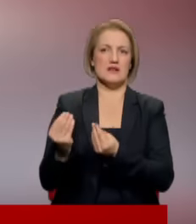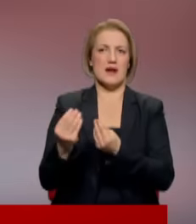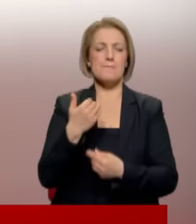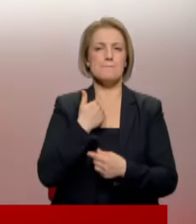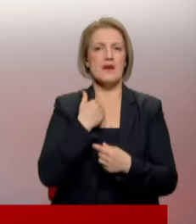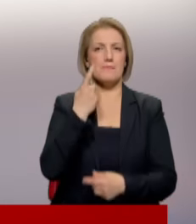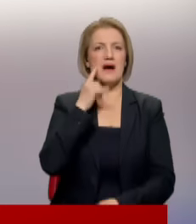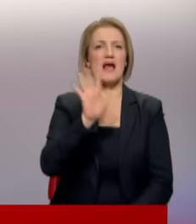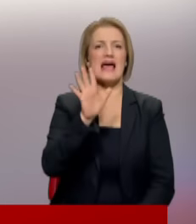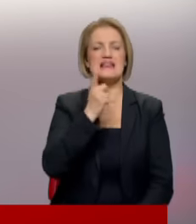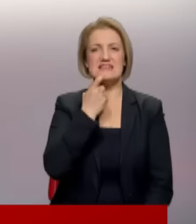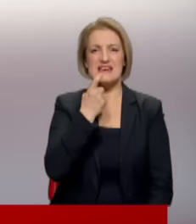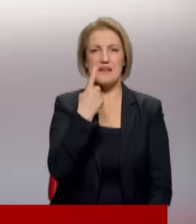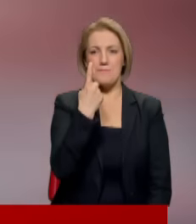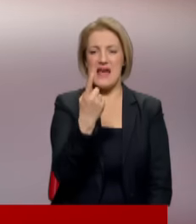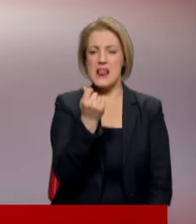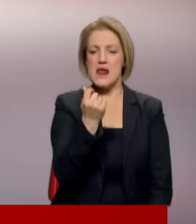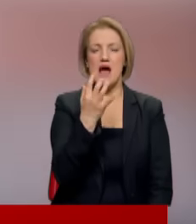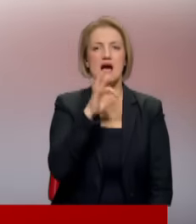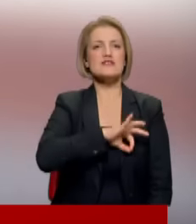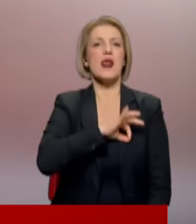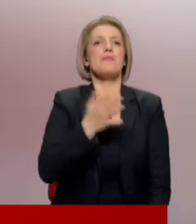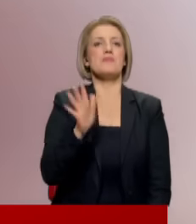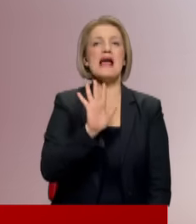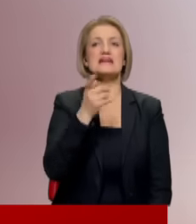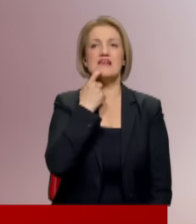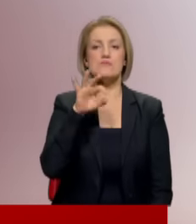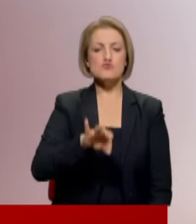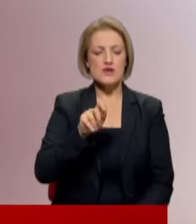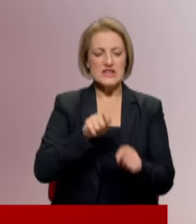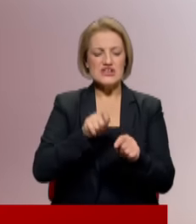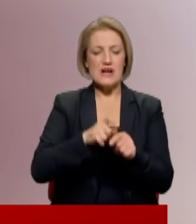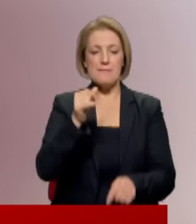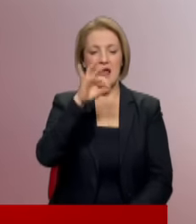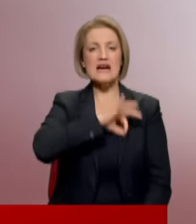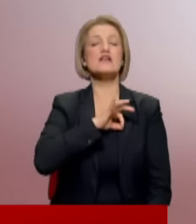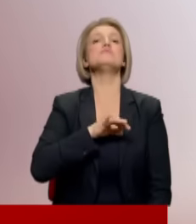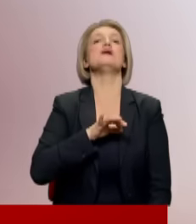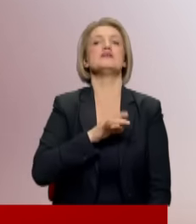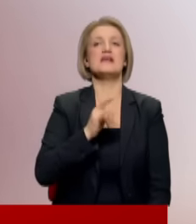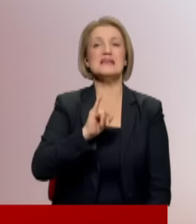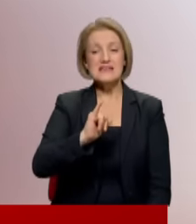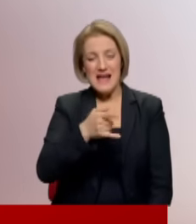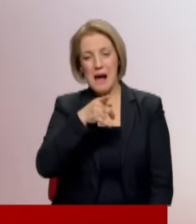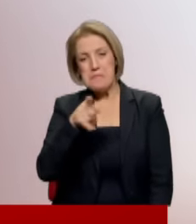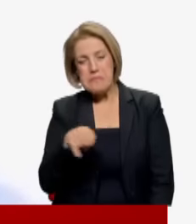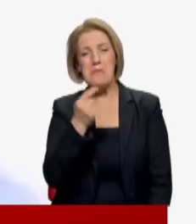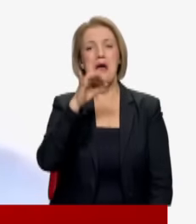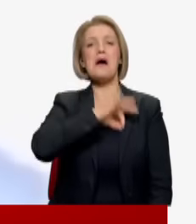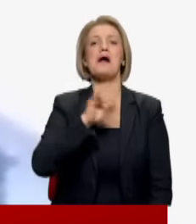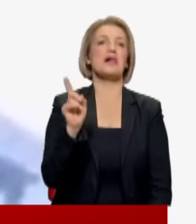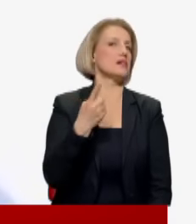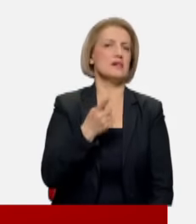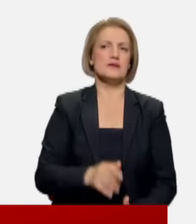Bana bak 50 senede bir lir kazanamadım 50 senede bu işten para kazanılmaz bahisten hiç